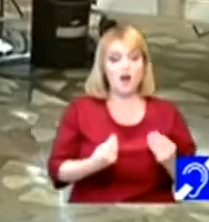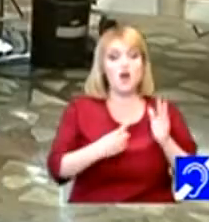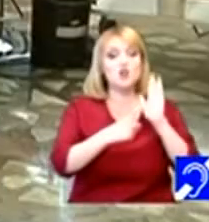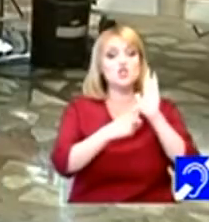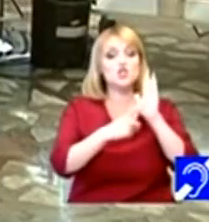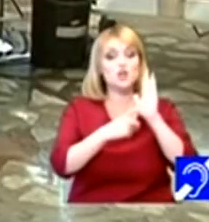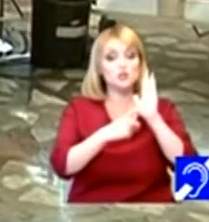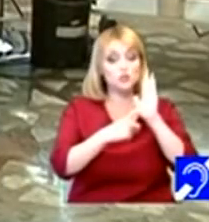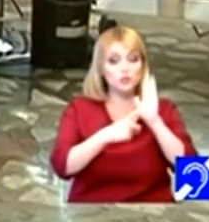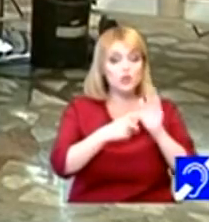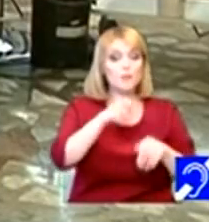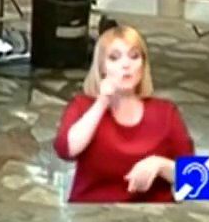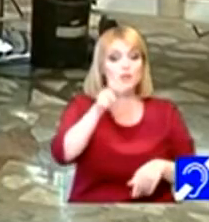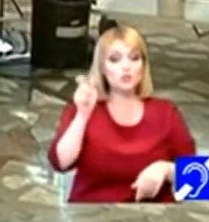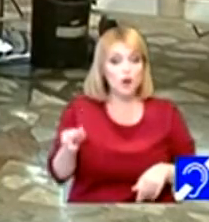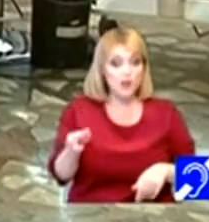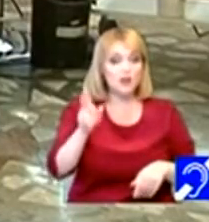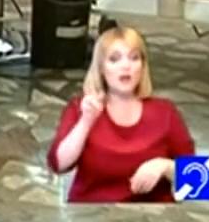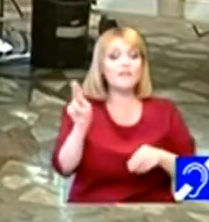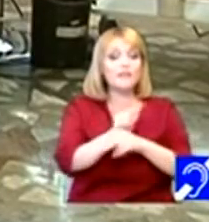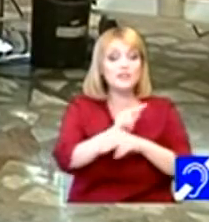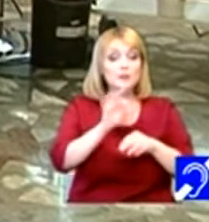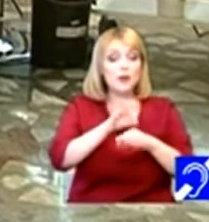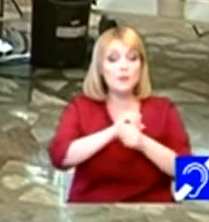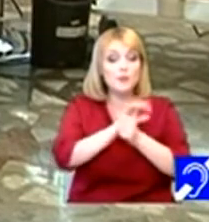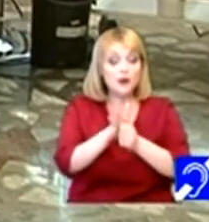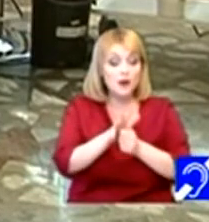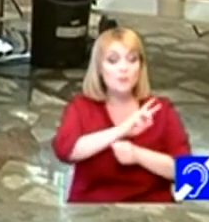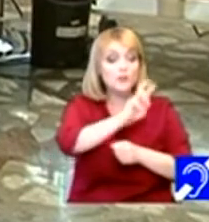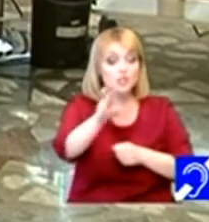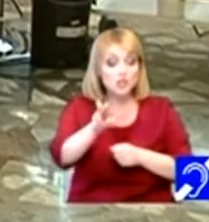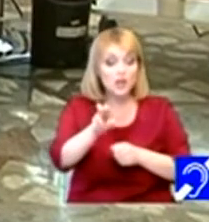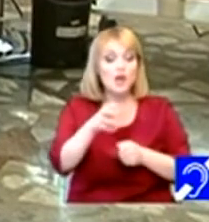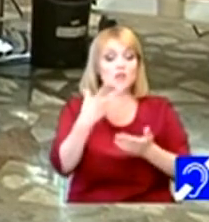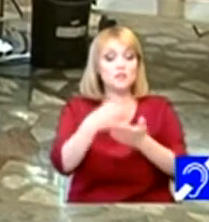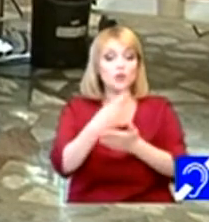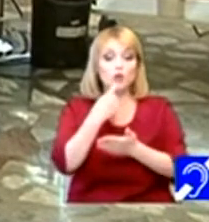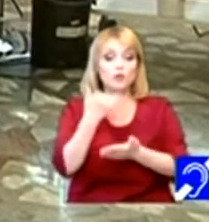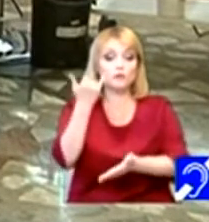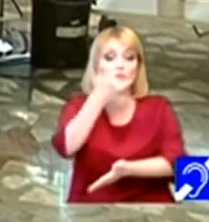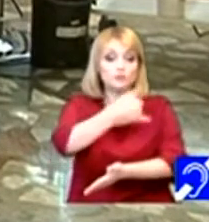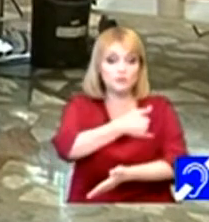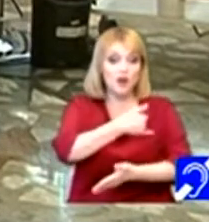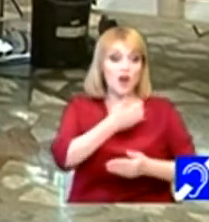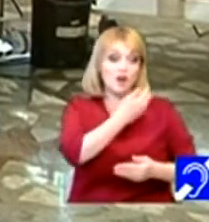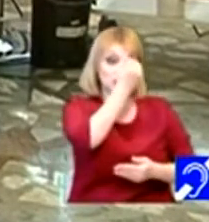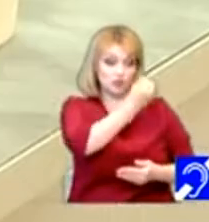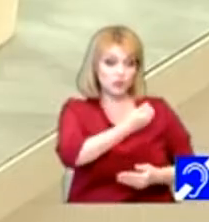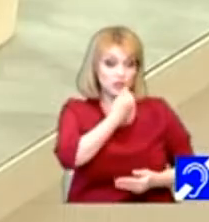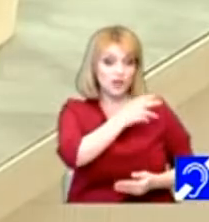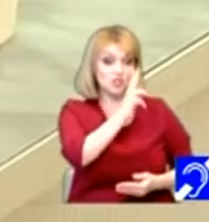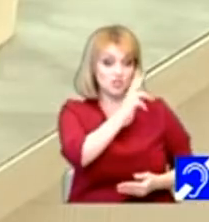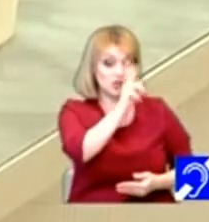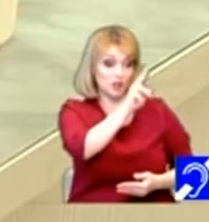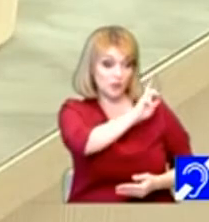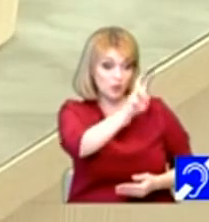cu anticorpi. O singură doză de 600 de mililitri se separă în alte 3 doze și asigură tratament pentru 3 pacienți. Cei care vor să salveze